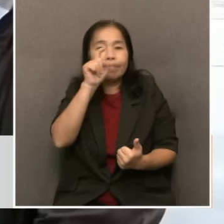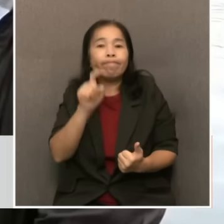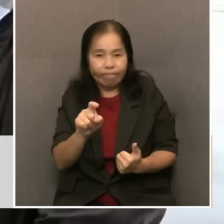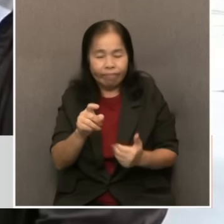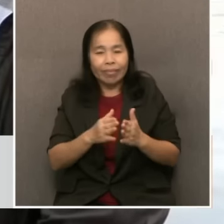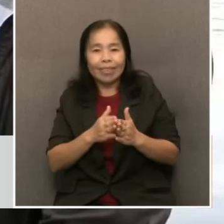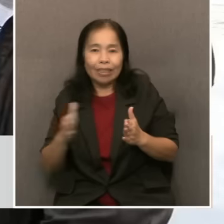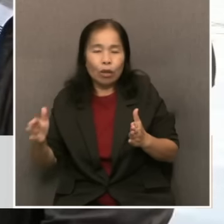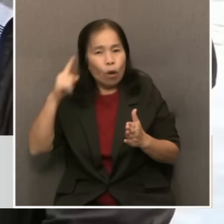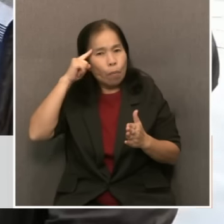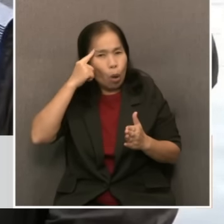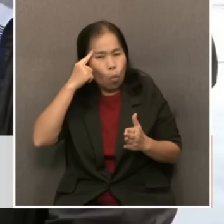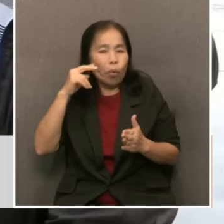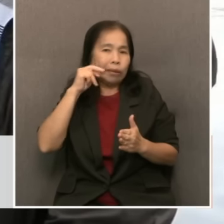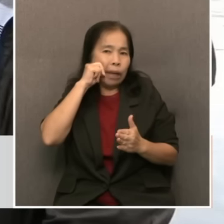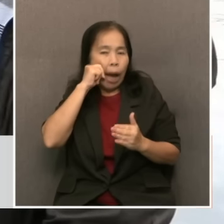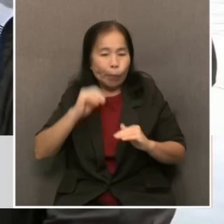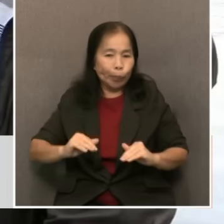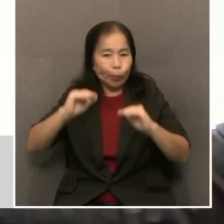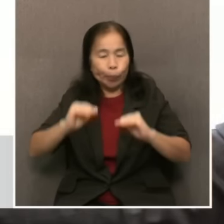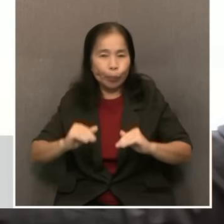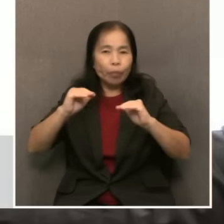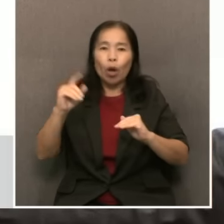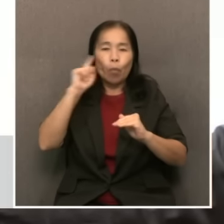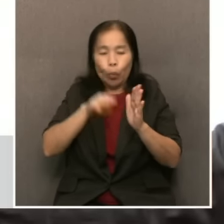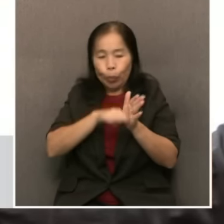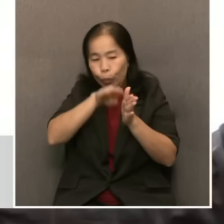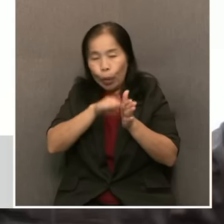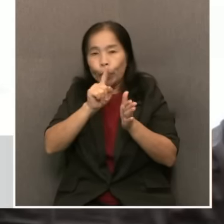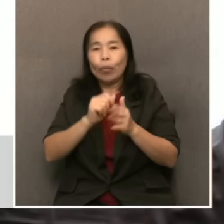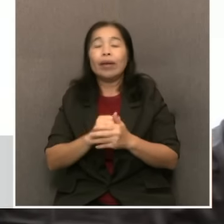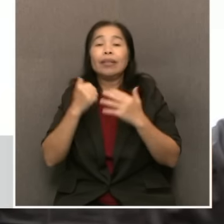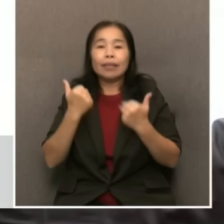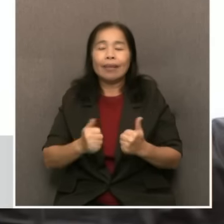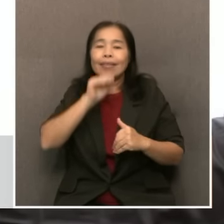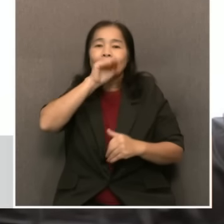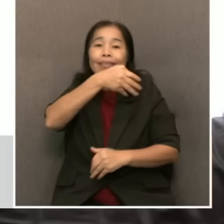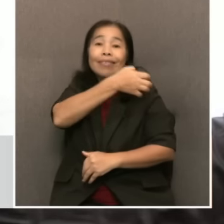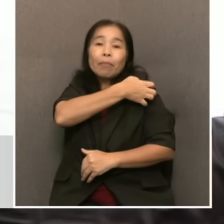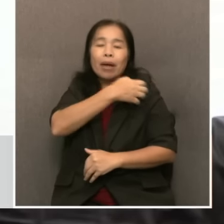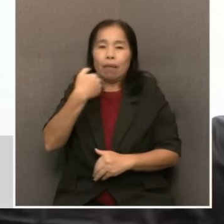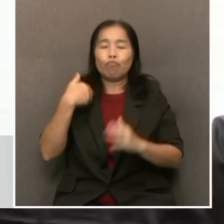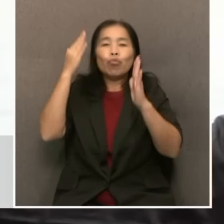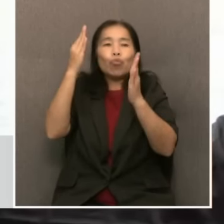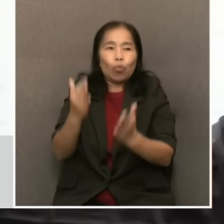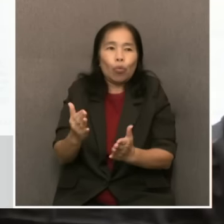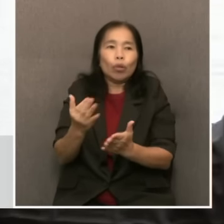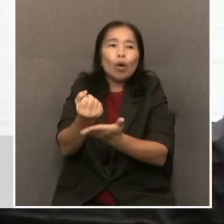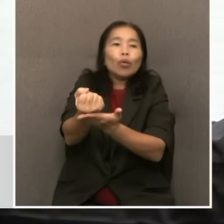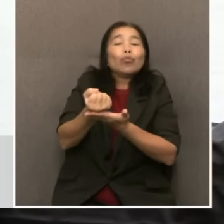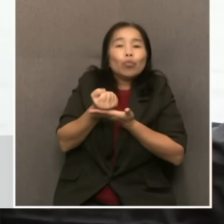จะมากขนาดไหนเรายังไม่รู้ก็ต้องคอยดูต้องเฝ้าระวังทางเทศบาลจะส่งส่งอ่า